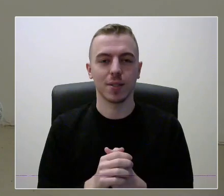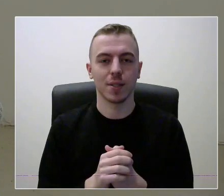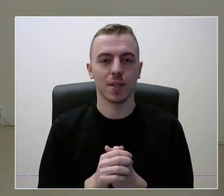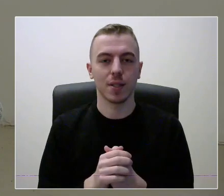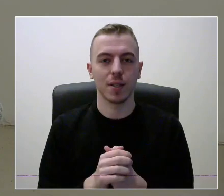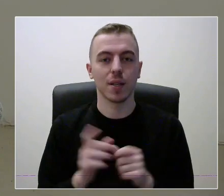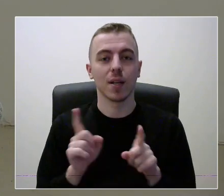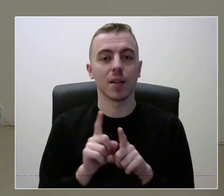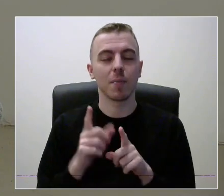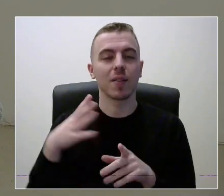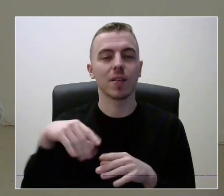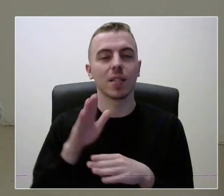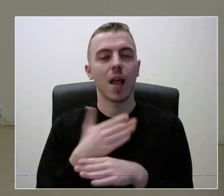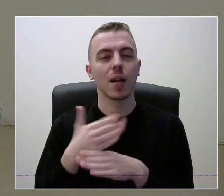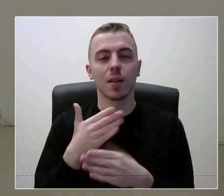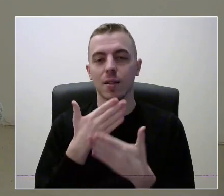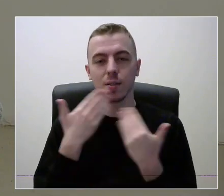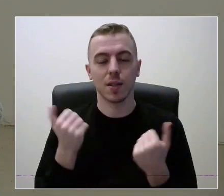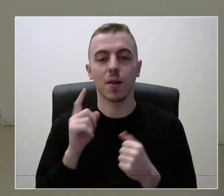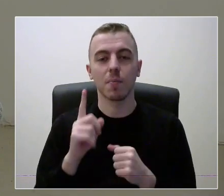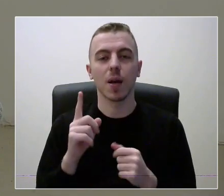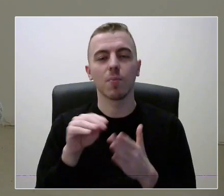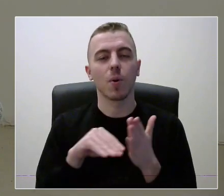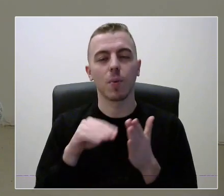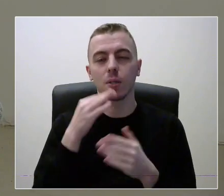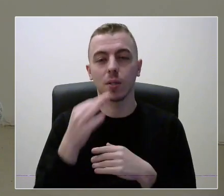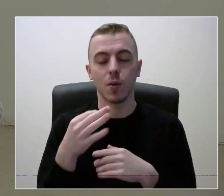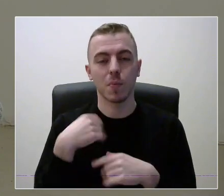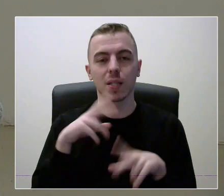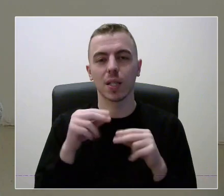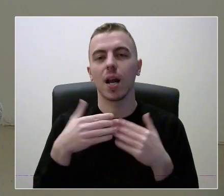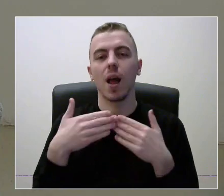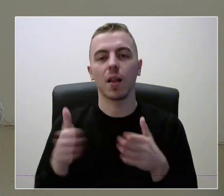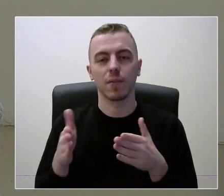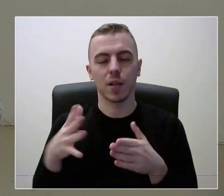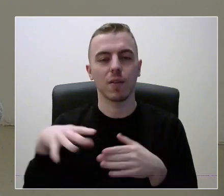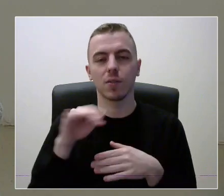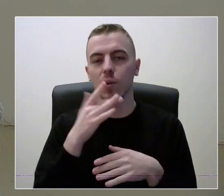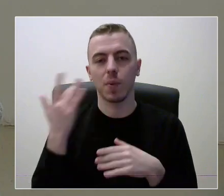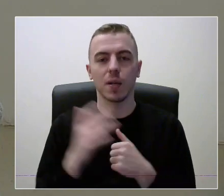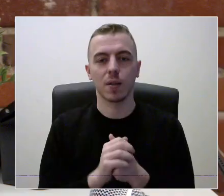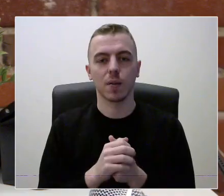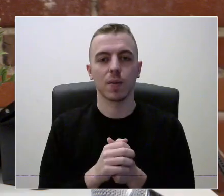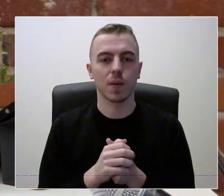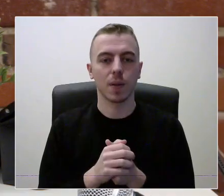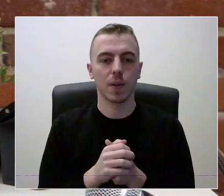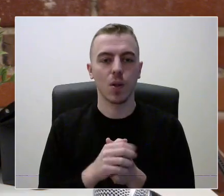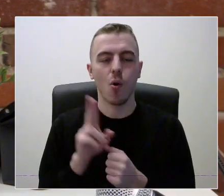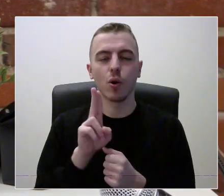postų nesidalina. Bet dar sykį pabrėžiu, mes tikrai esame atviri visom partijom. Kaip jūs,